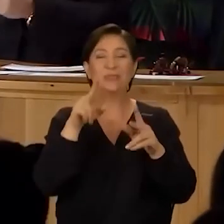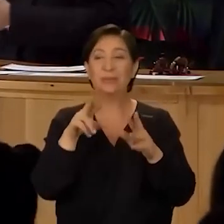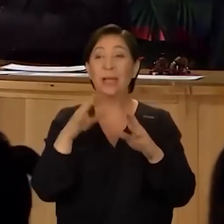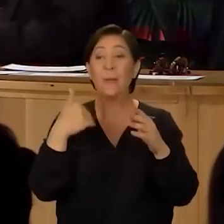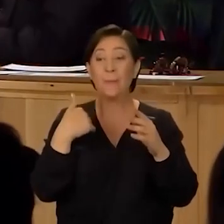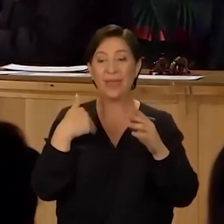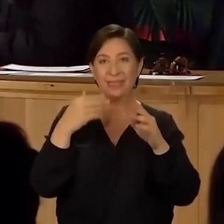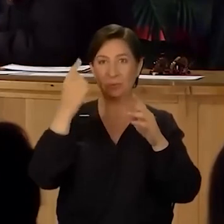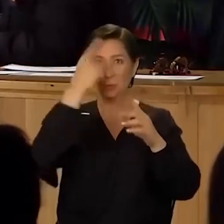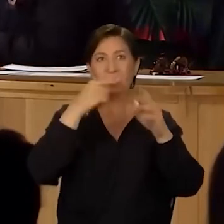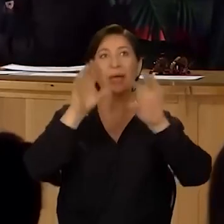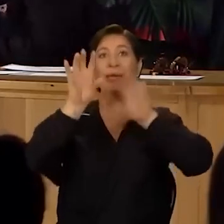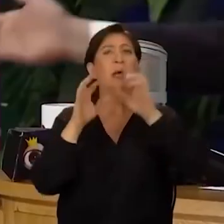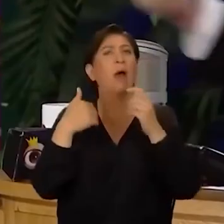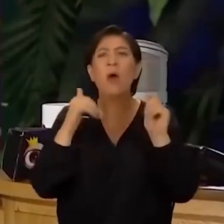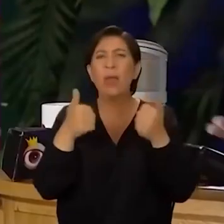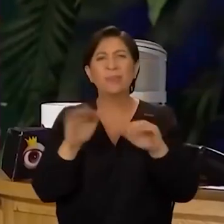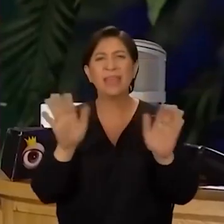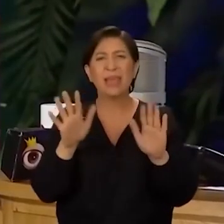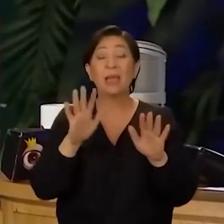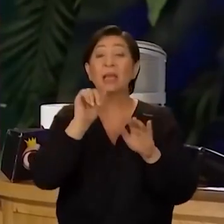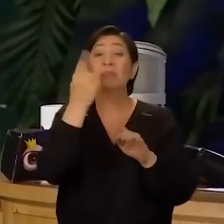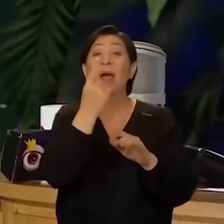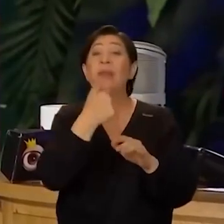şekilci bir insan olmadığım için